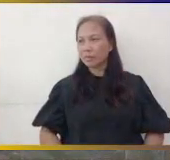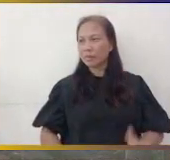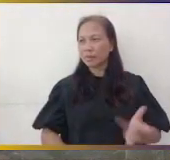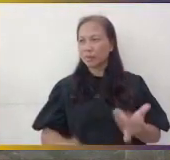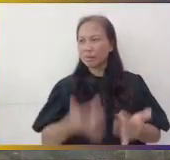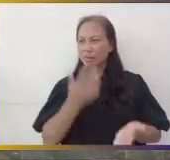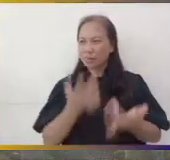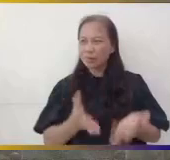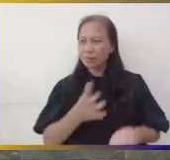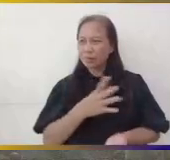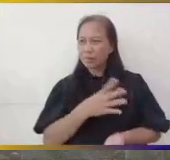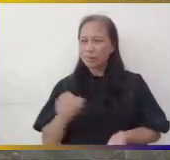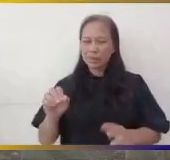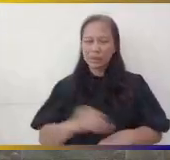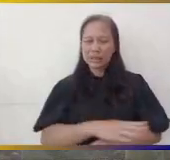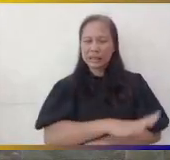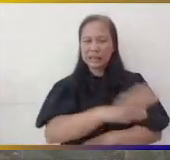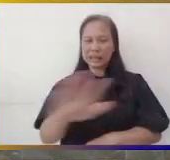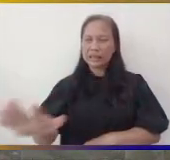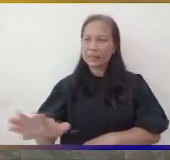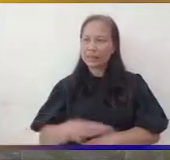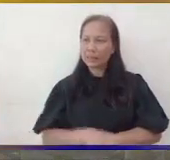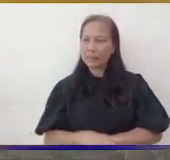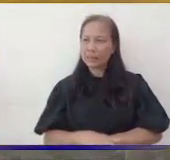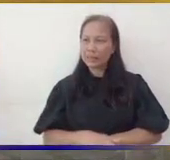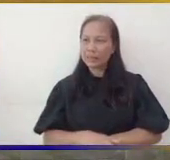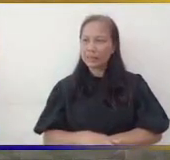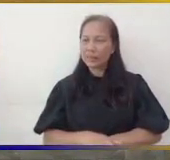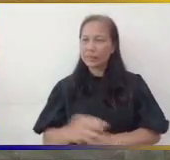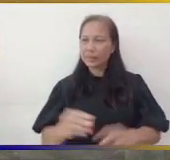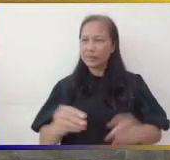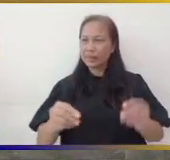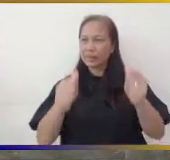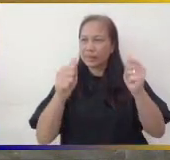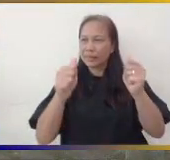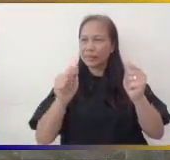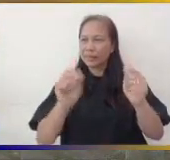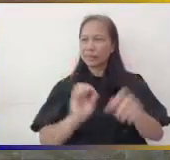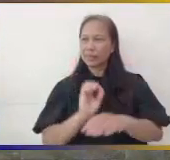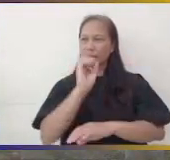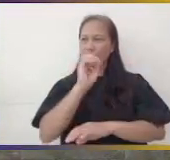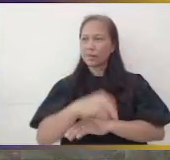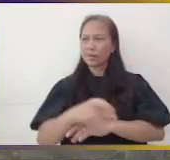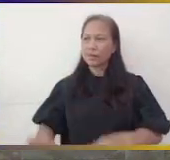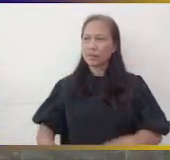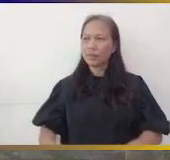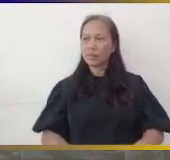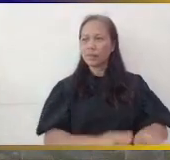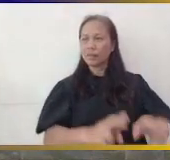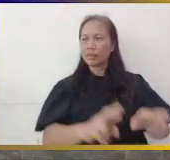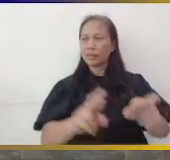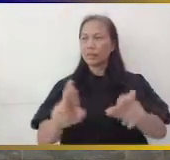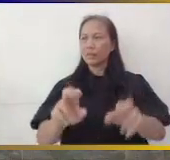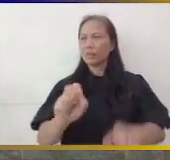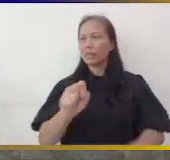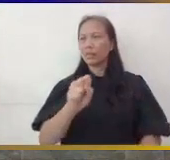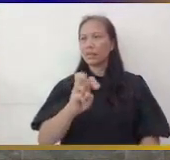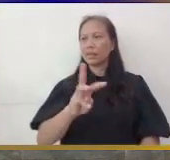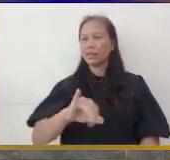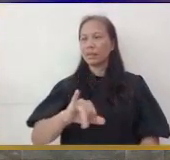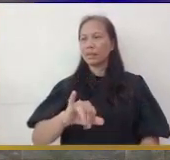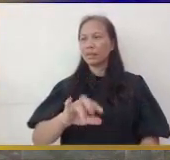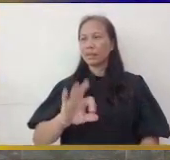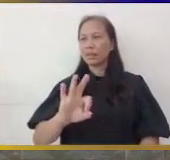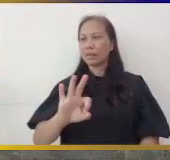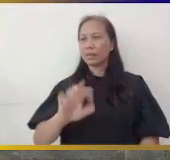and then ikinalat po ang kanya pong Ashes over the river Swift sa sa isang Ilog na